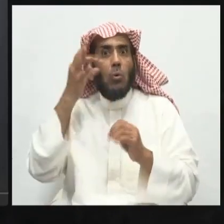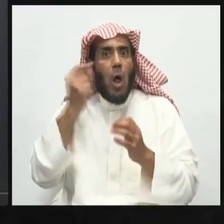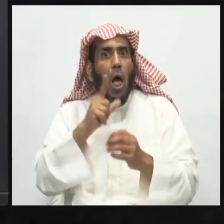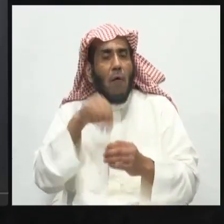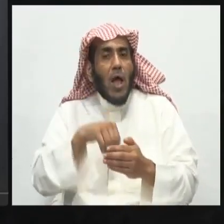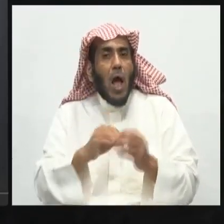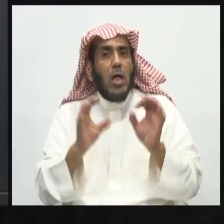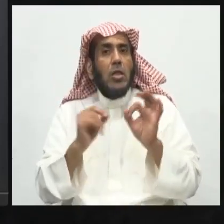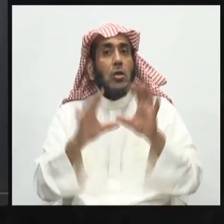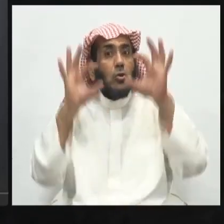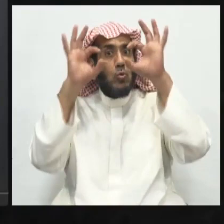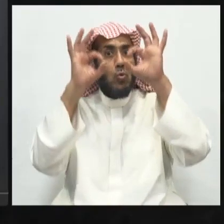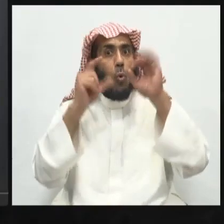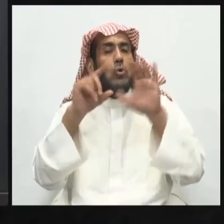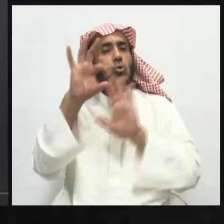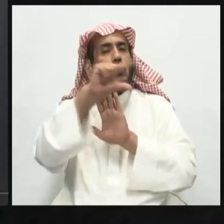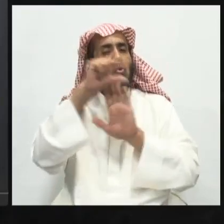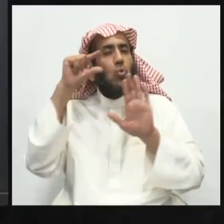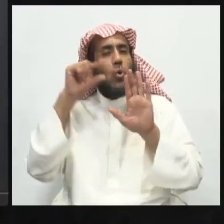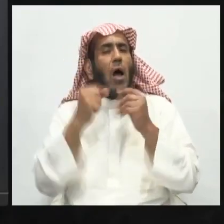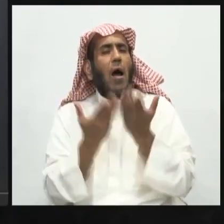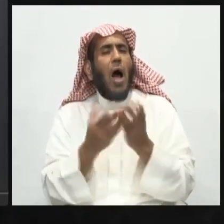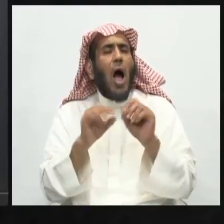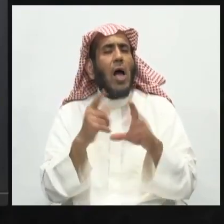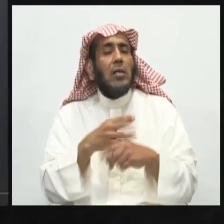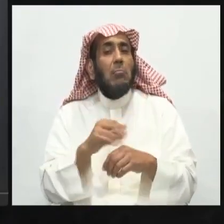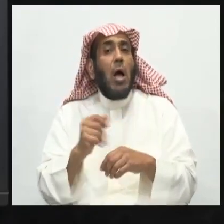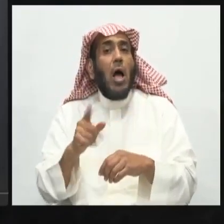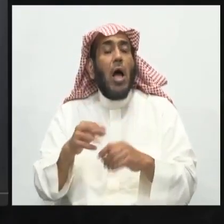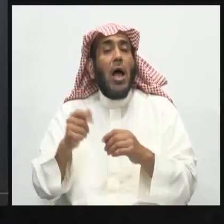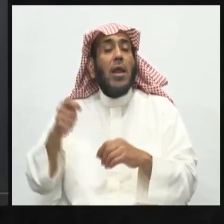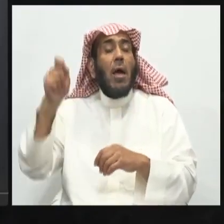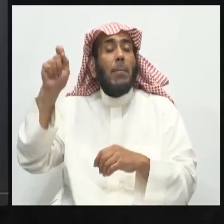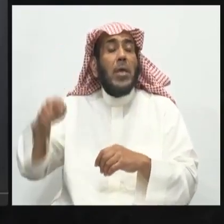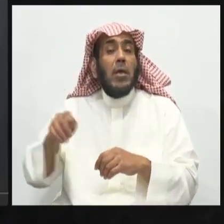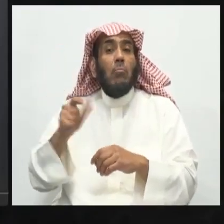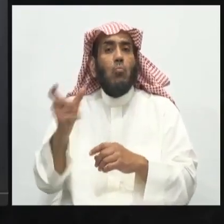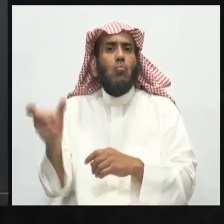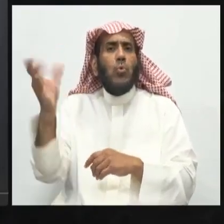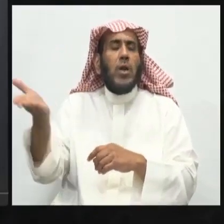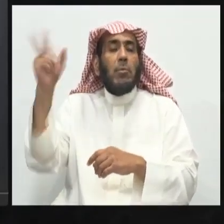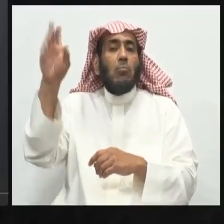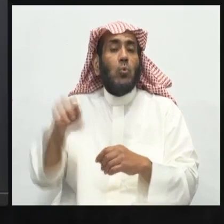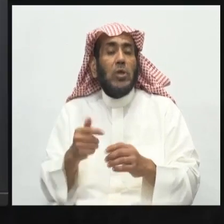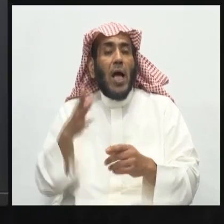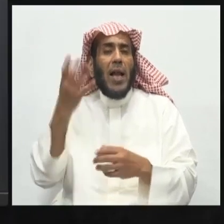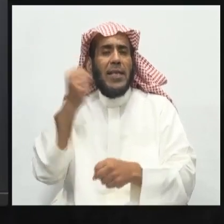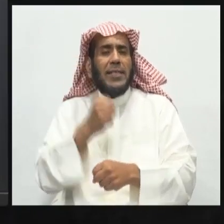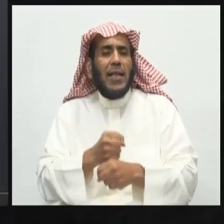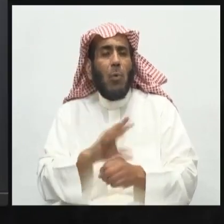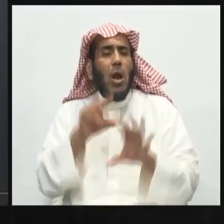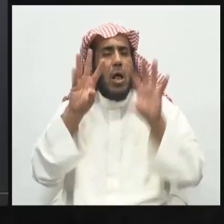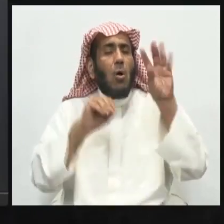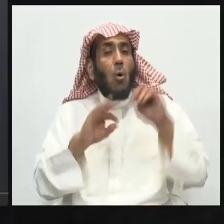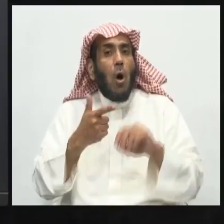في هذه السوره هذه القصه حصلت مع موسى عليه السلام فما هي هذه القصه واين